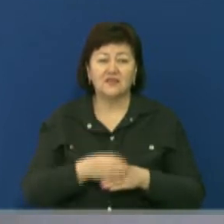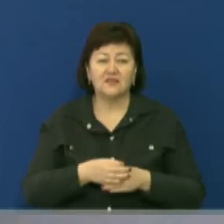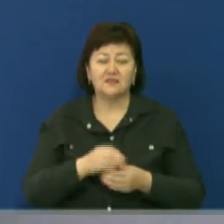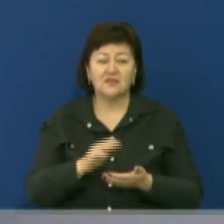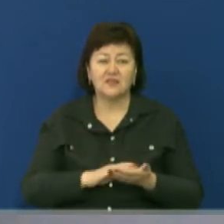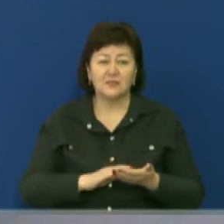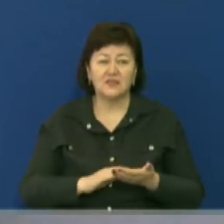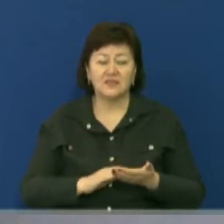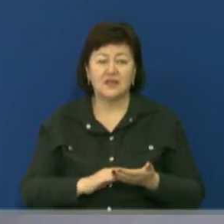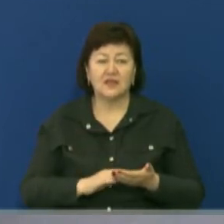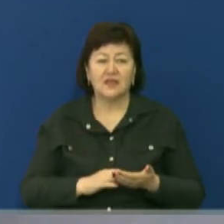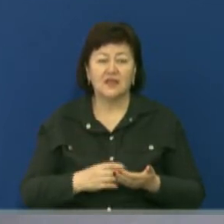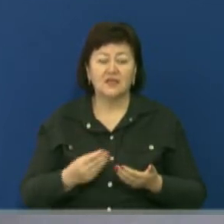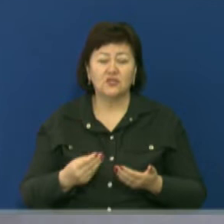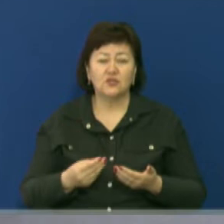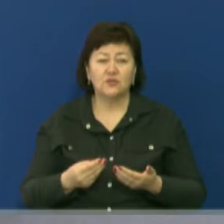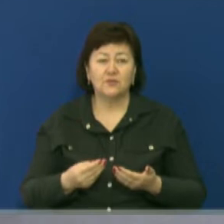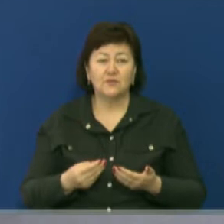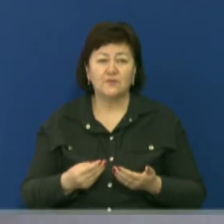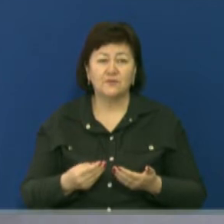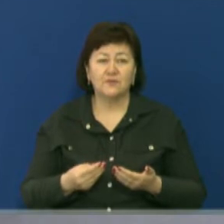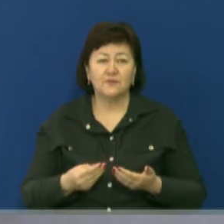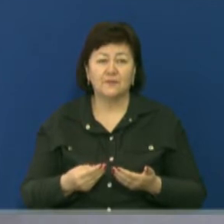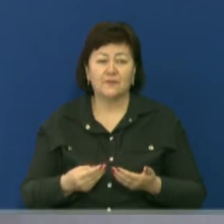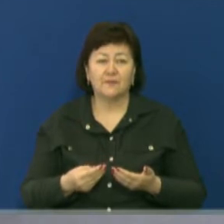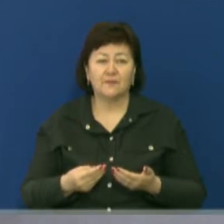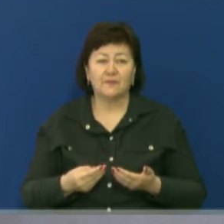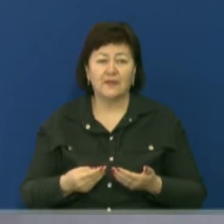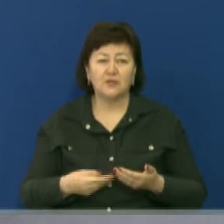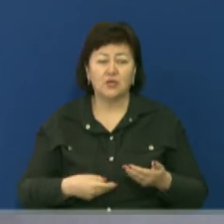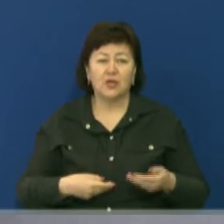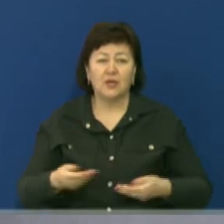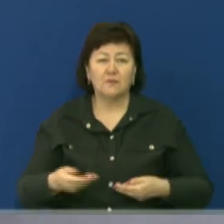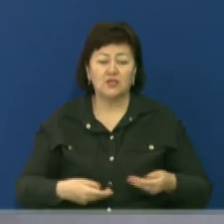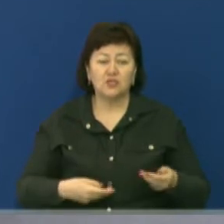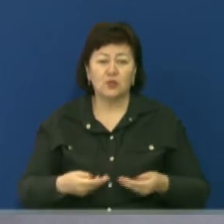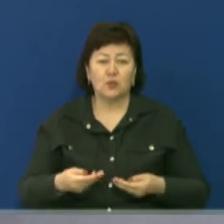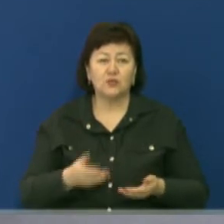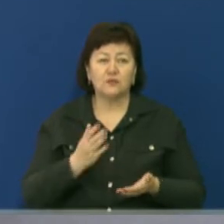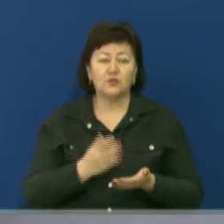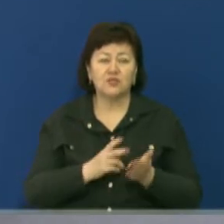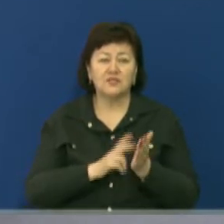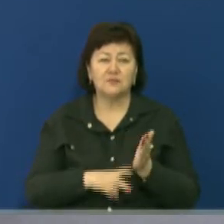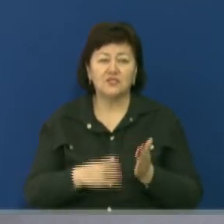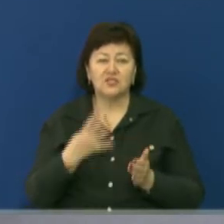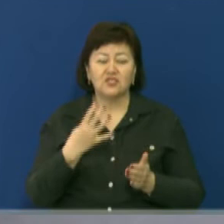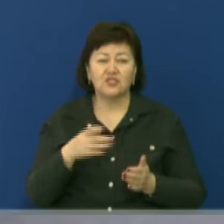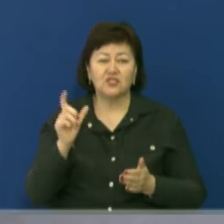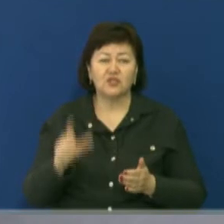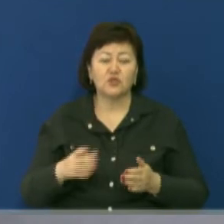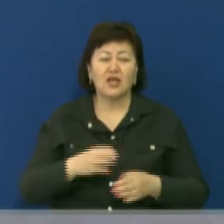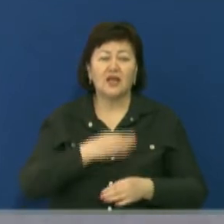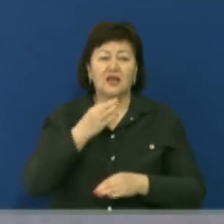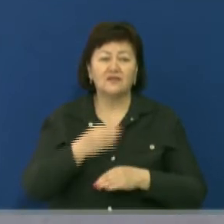Және де жол қозғалысын жаяу жүргіншілердің өздерін бұзғаны үшін 74 адам